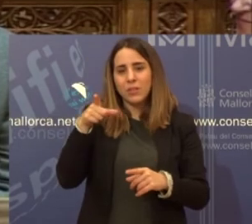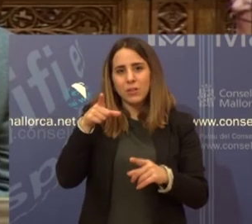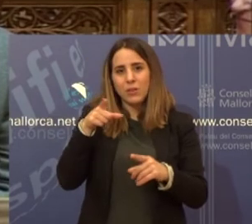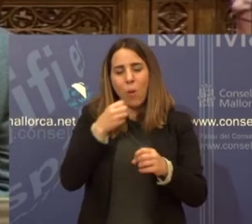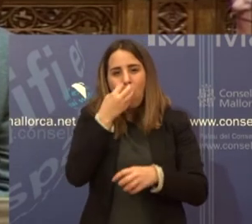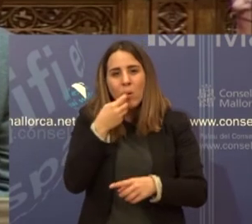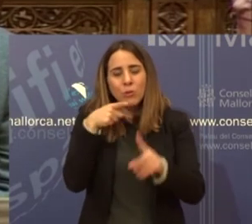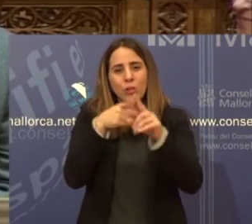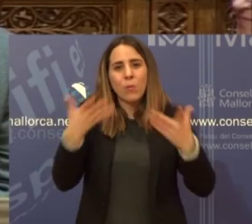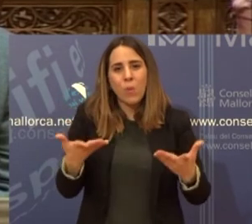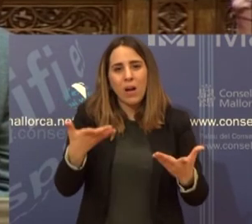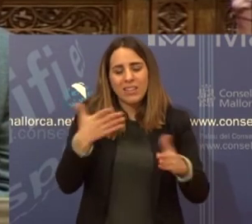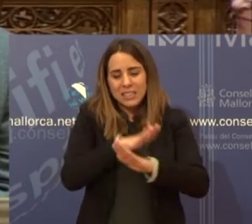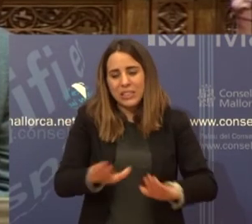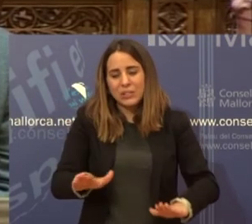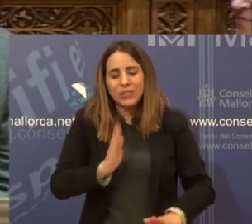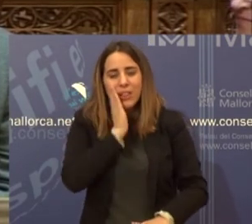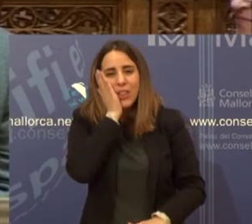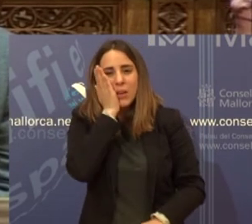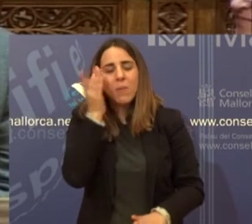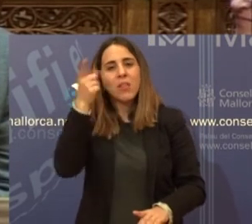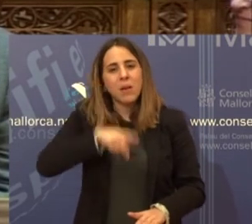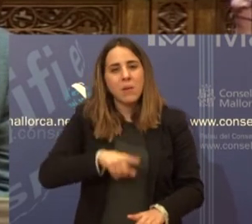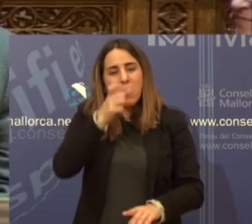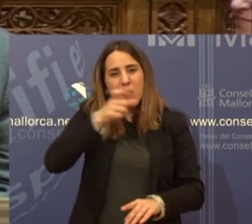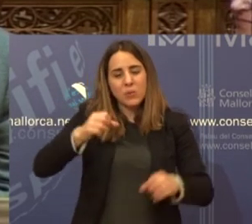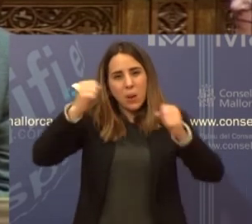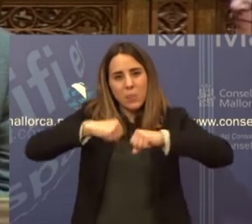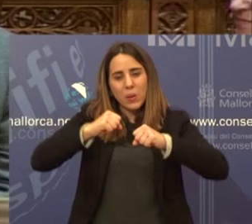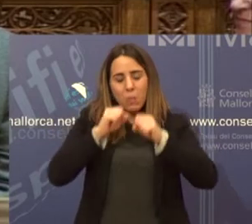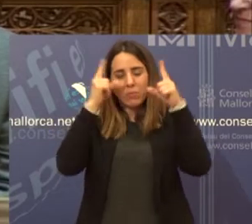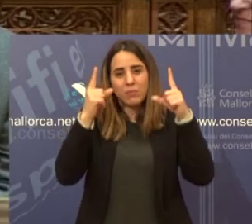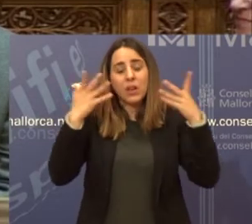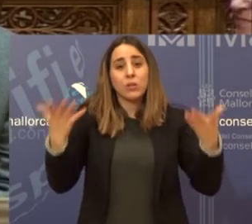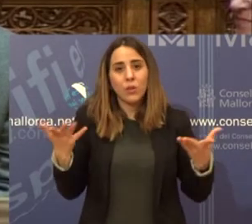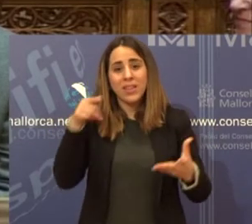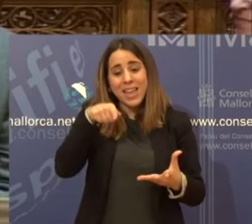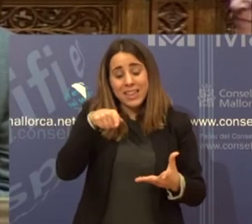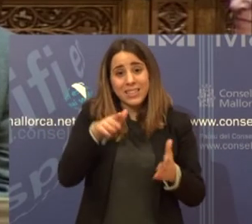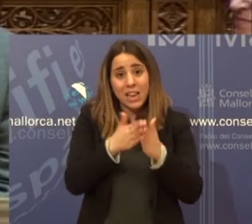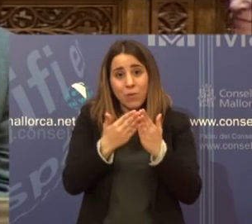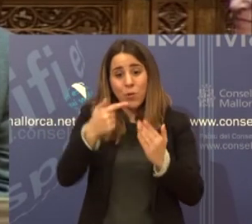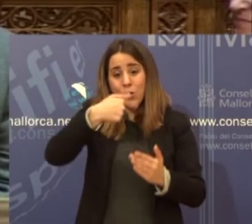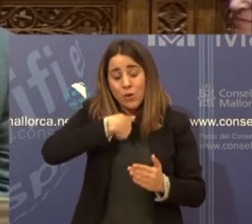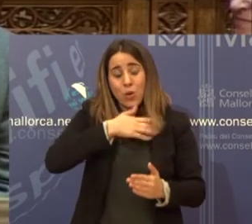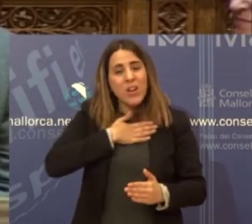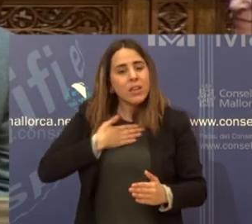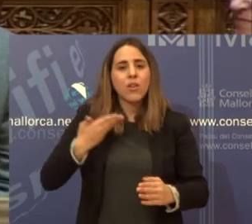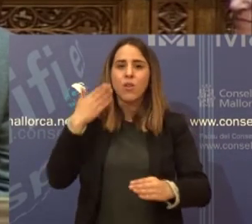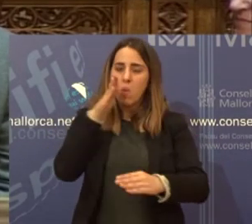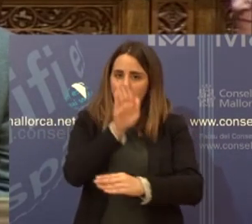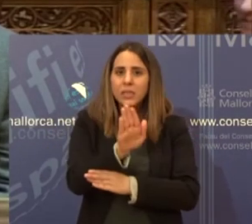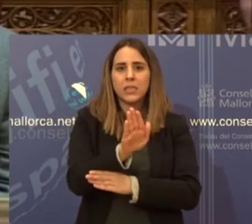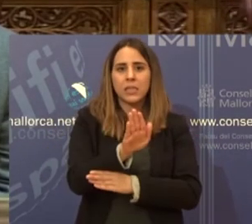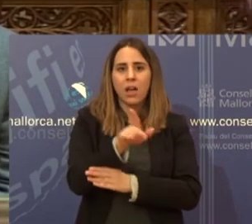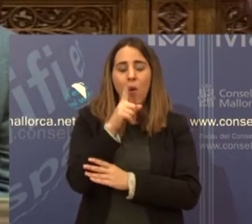els contes serveixen perquè els infants s'adonguin, però perquè les persones adultes mos despertem. I aquell llibre que avui presentam aquí, que